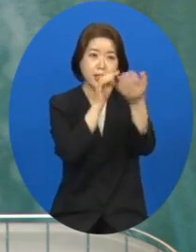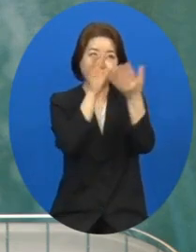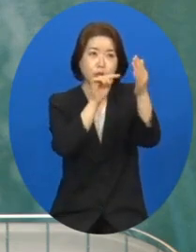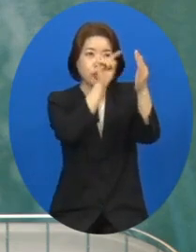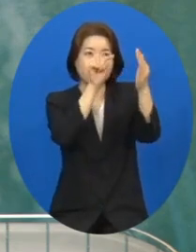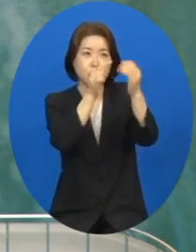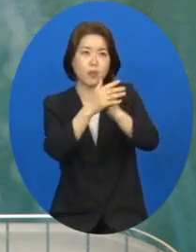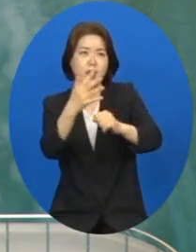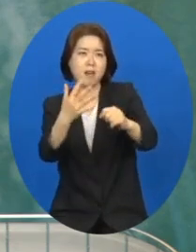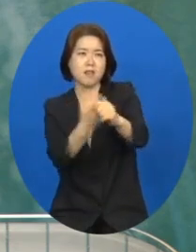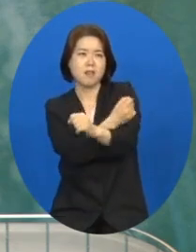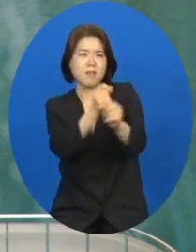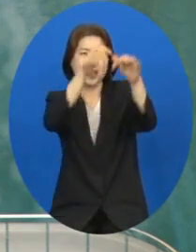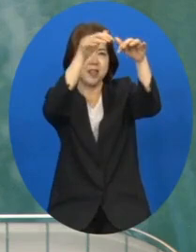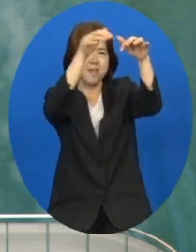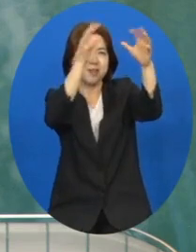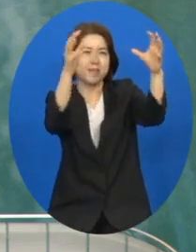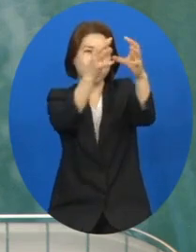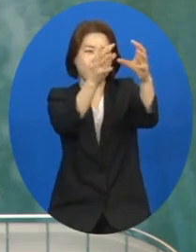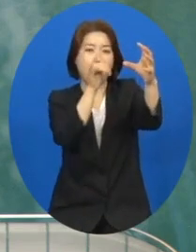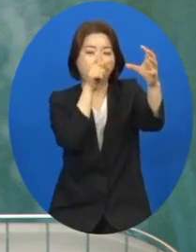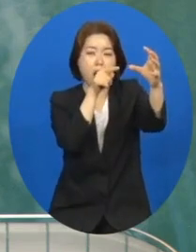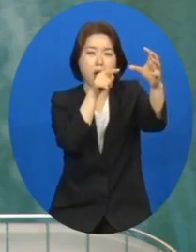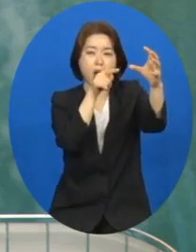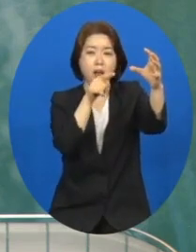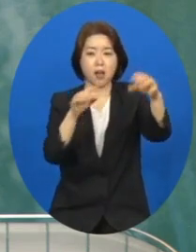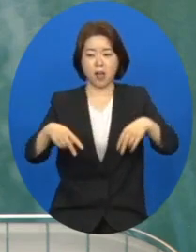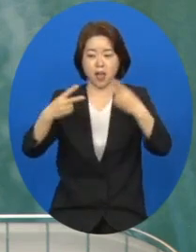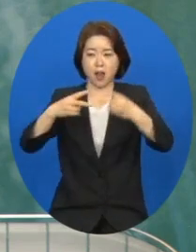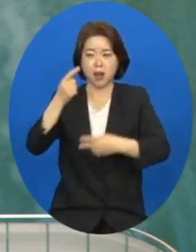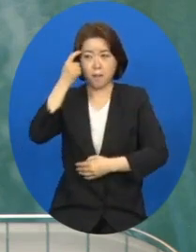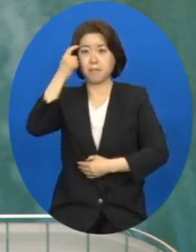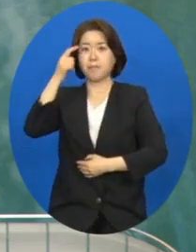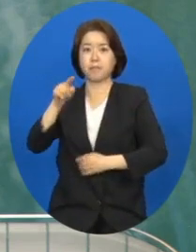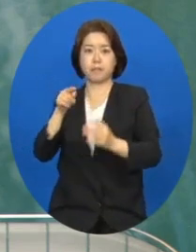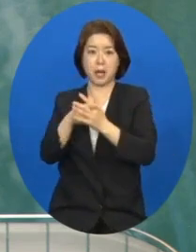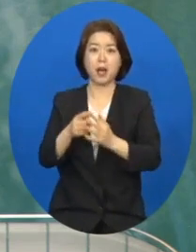엄청난 폭우가 있다는 사실을 엘리야가 깨달은 거예요.